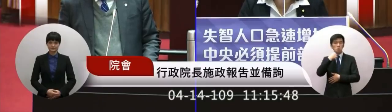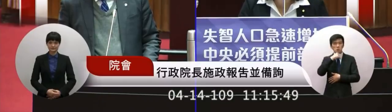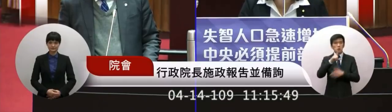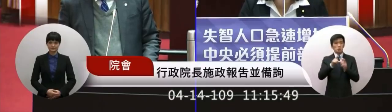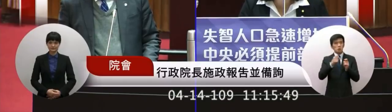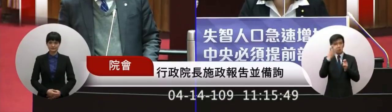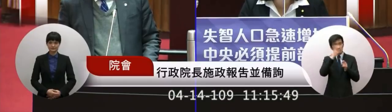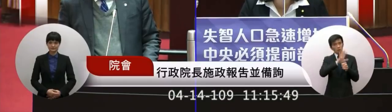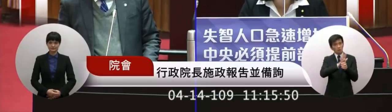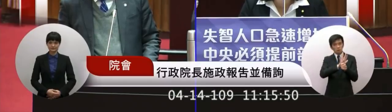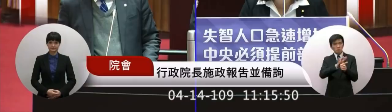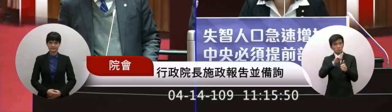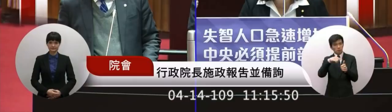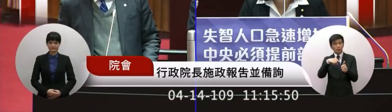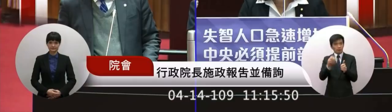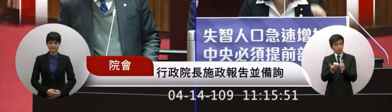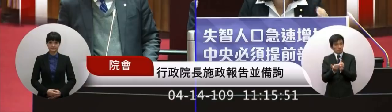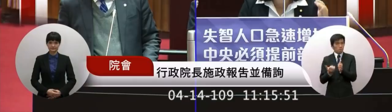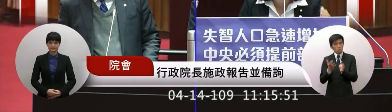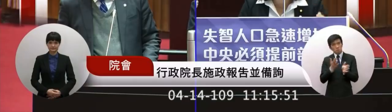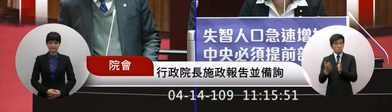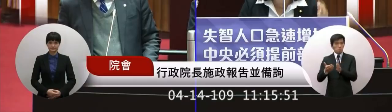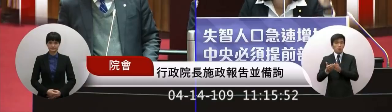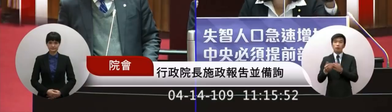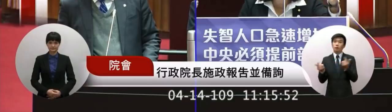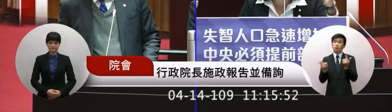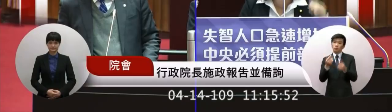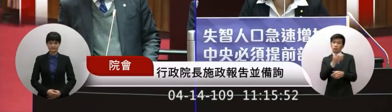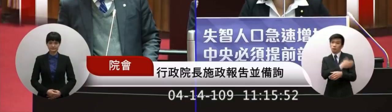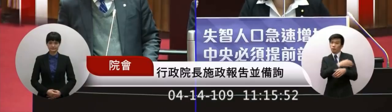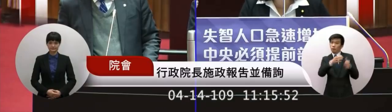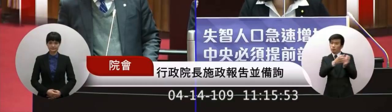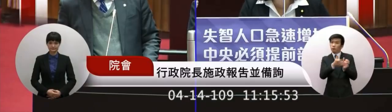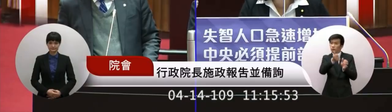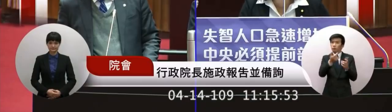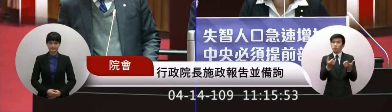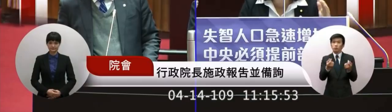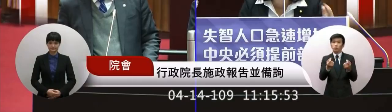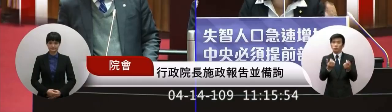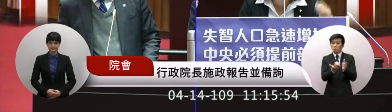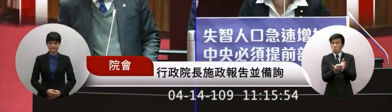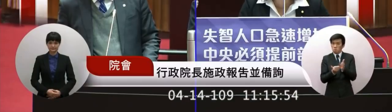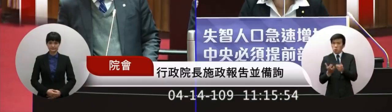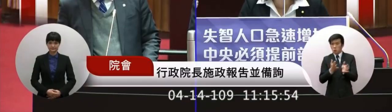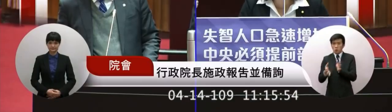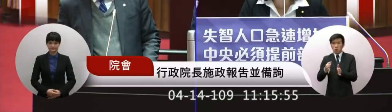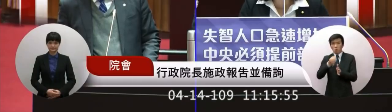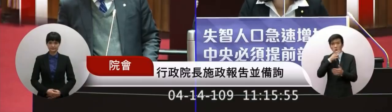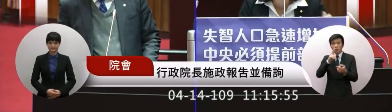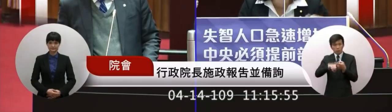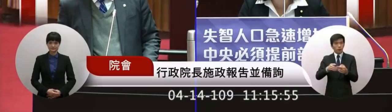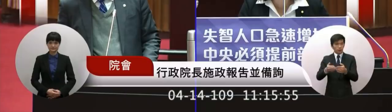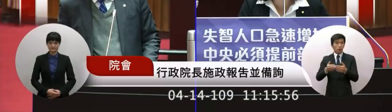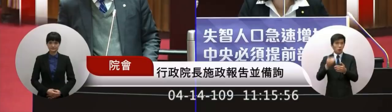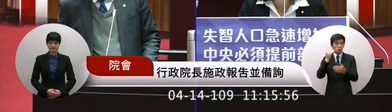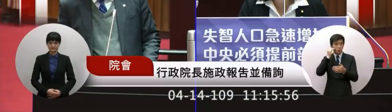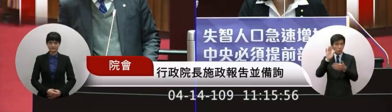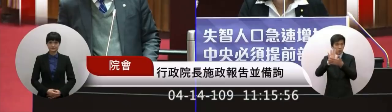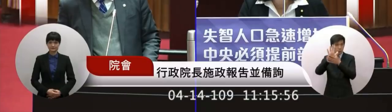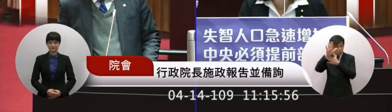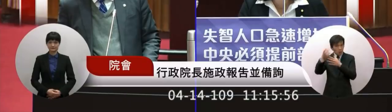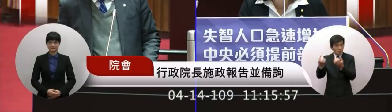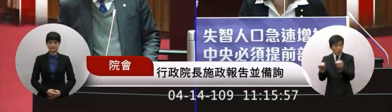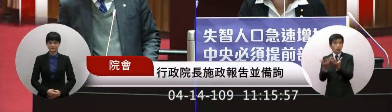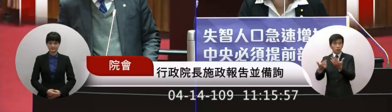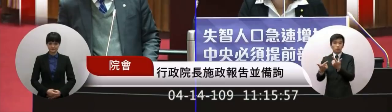像我們陳時中部長這樣做事情要超前跟未來發生什麼事情我們有錢要用